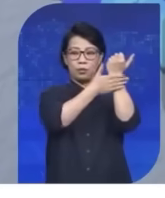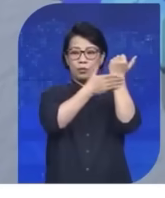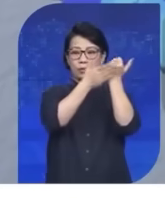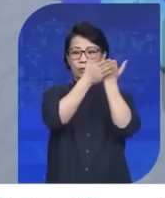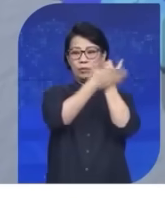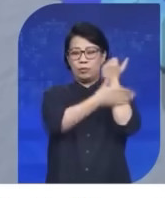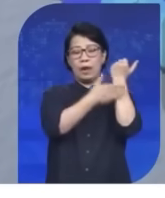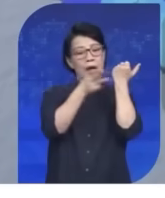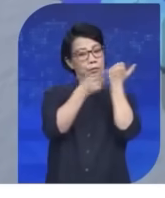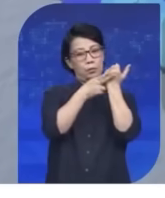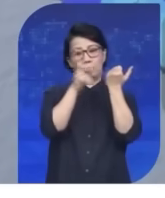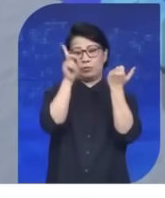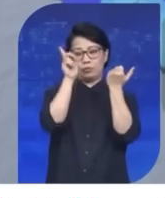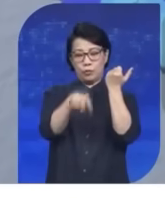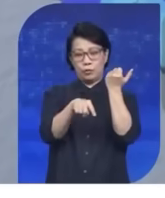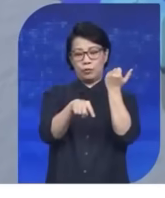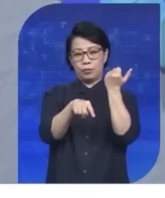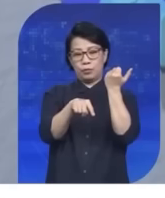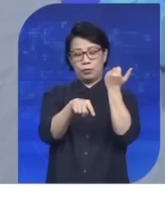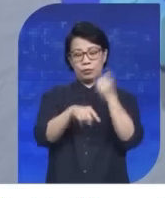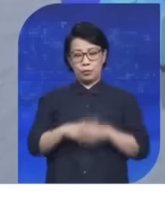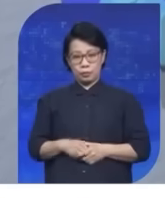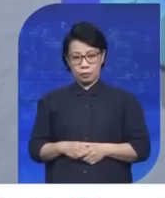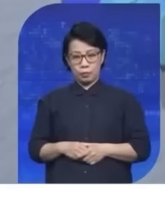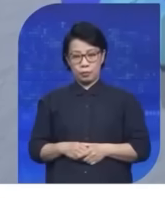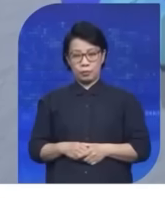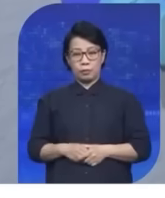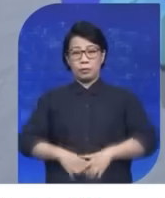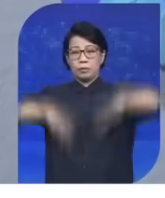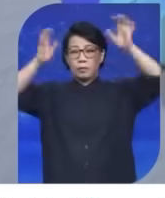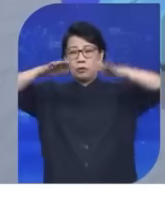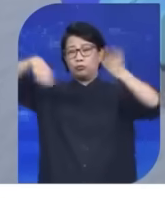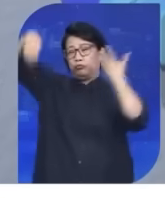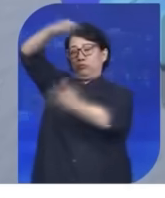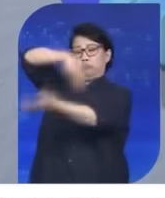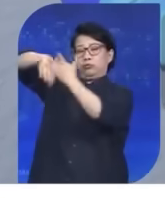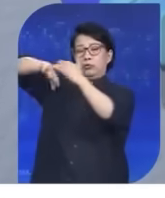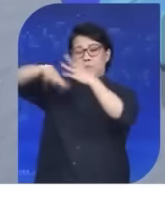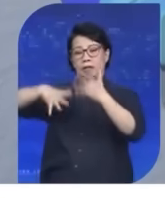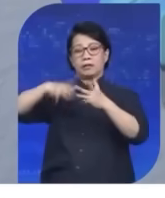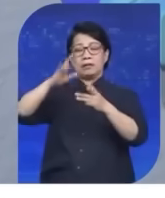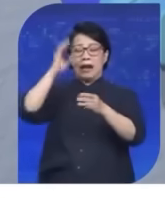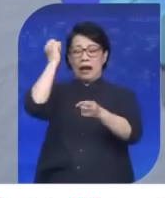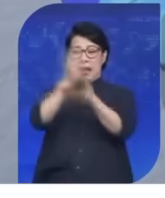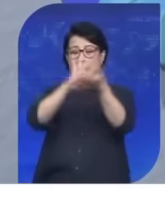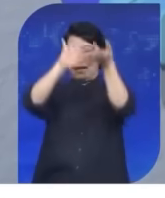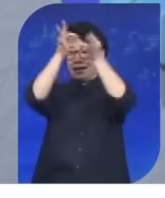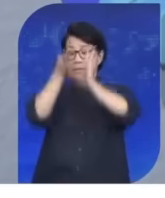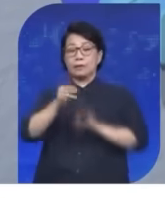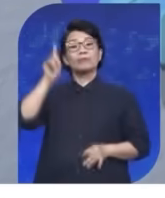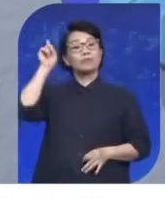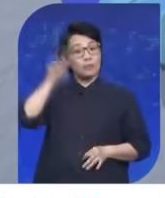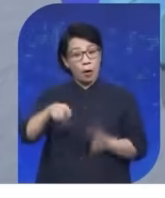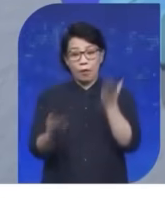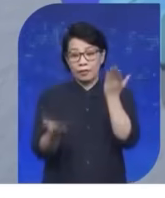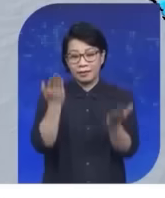cả thủ đô Hà Nội. Không loại trừ khả năng là có mưa nặng hạt kèm theo gió lốc mạnh và thậm chí là mưa đá cũng có thể xuất hiện.